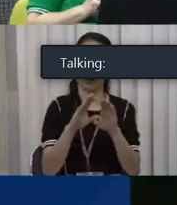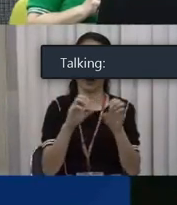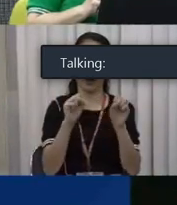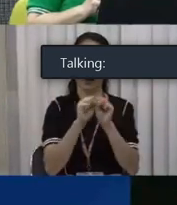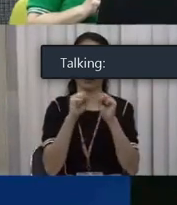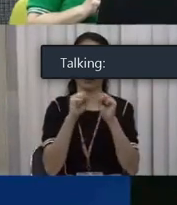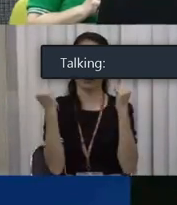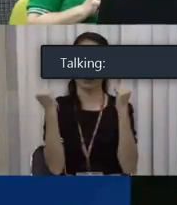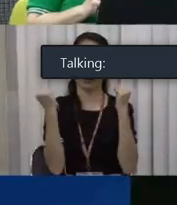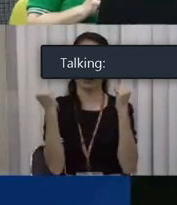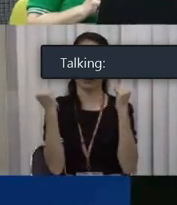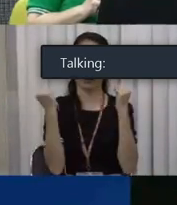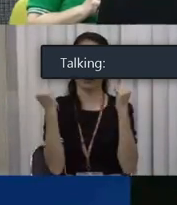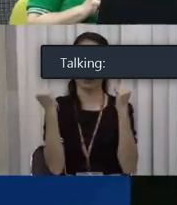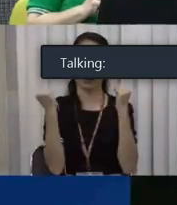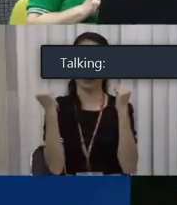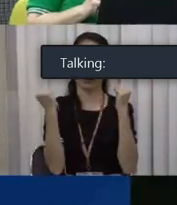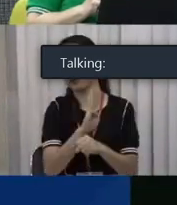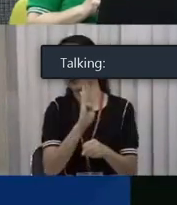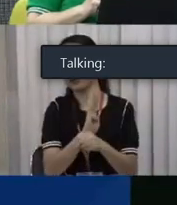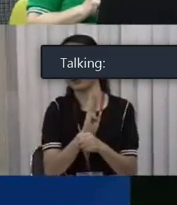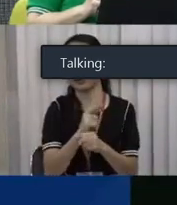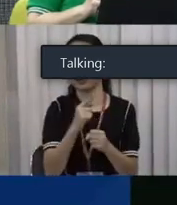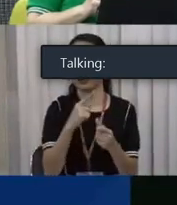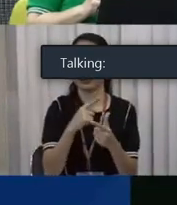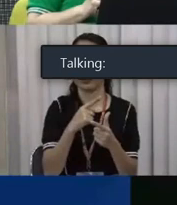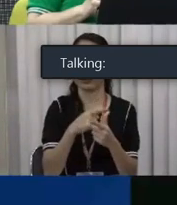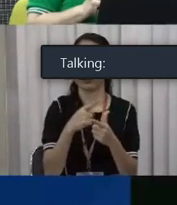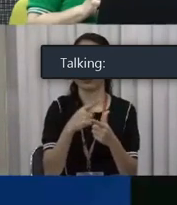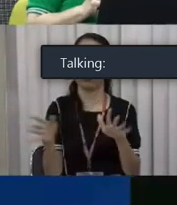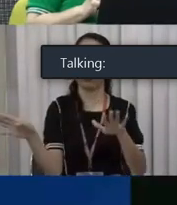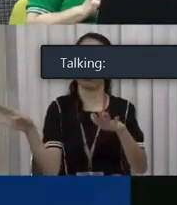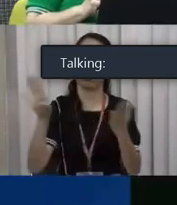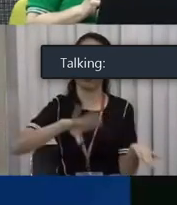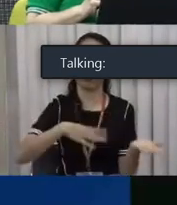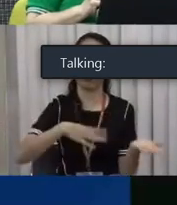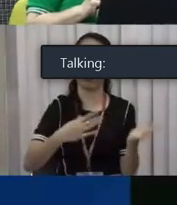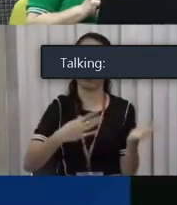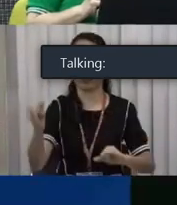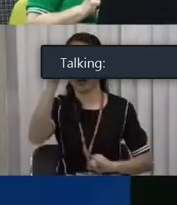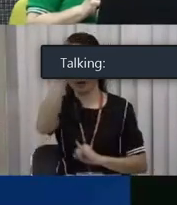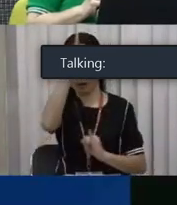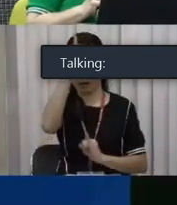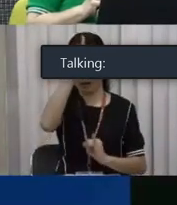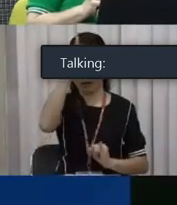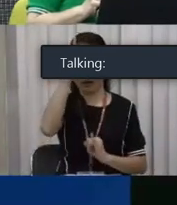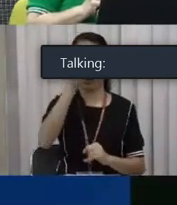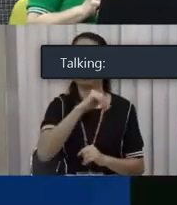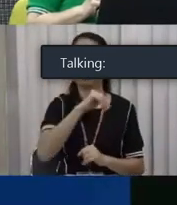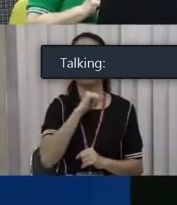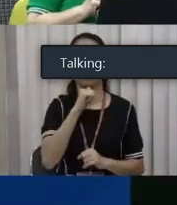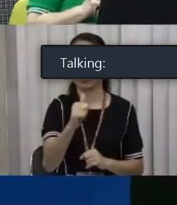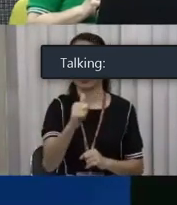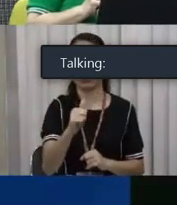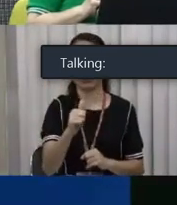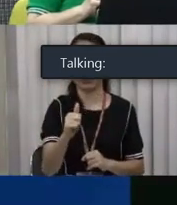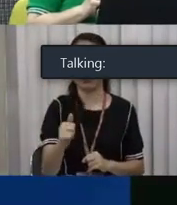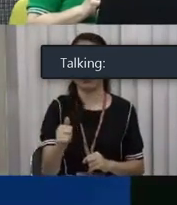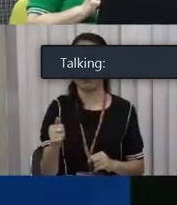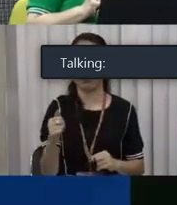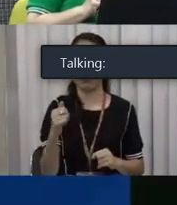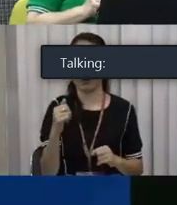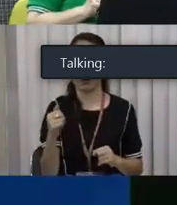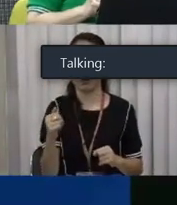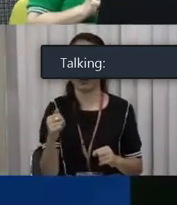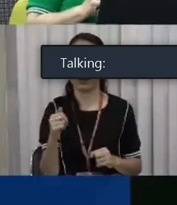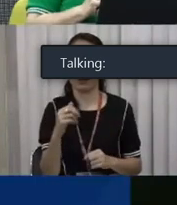business. Pwede sana. Then, disease or illness nga dili na gid siya ma-cure within the period of